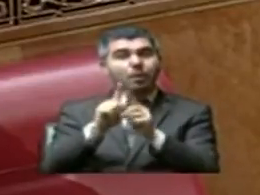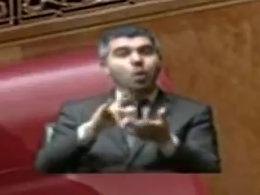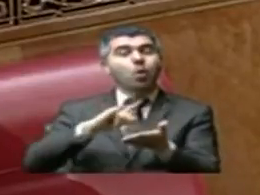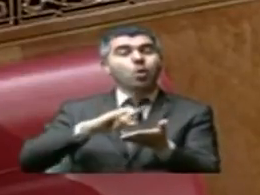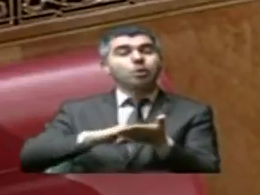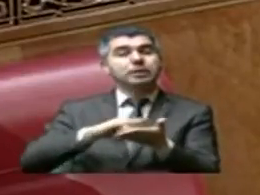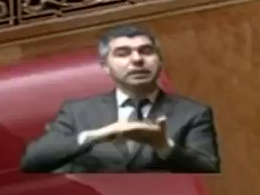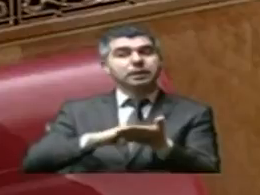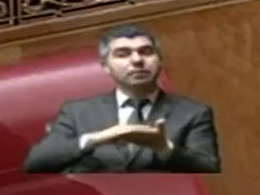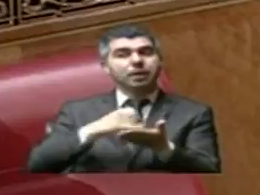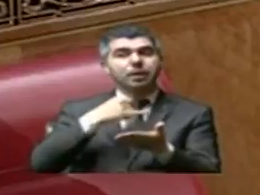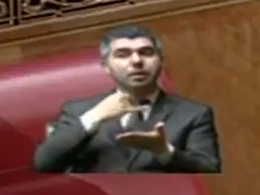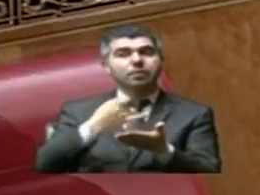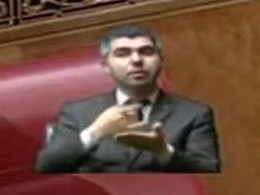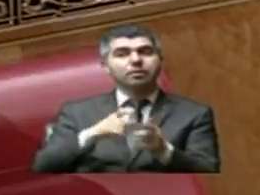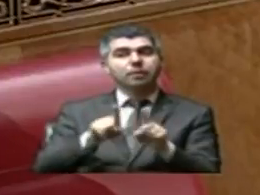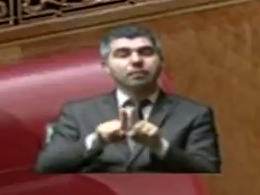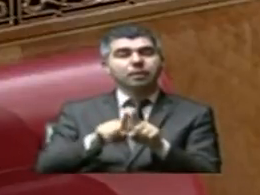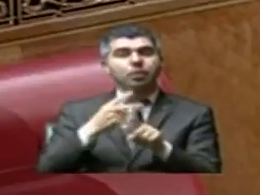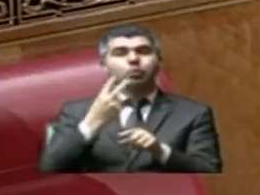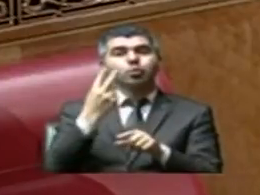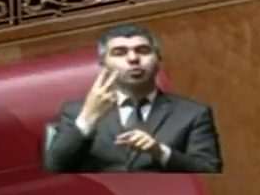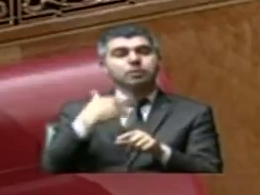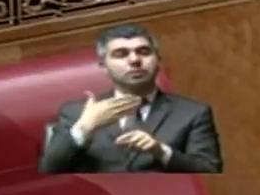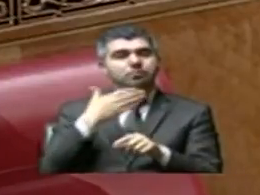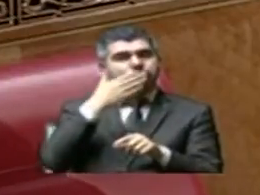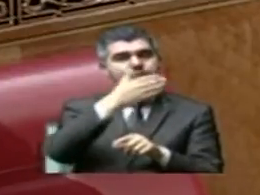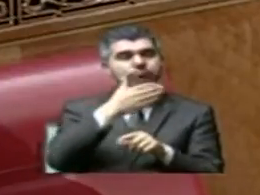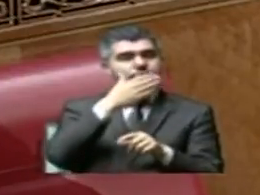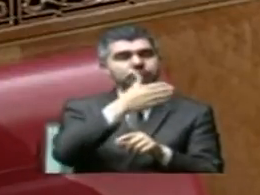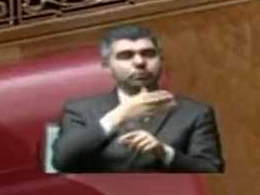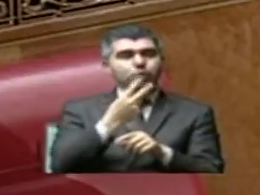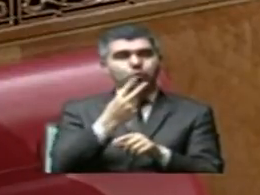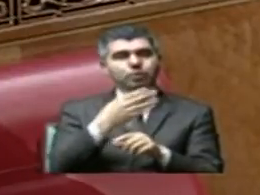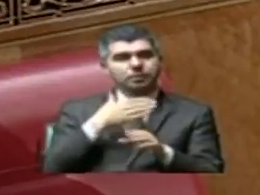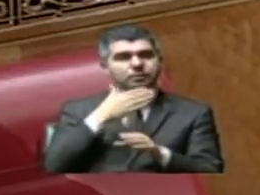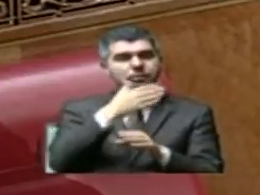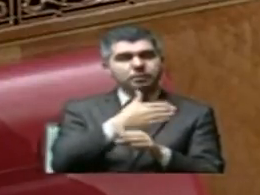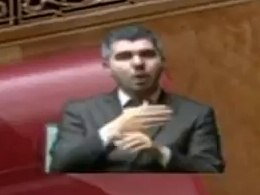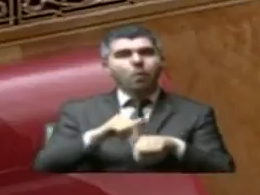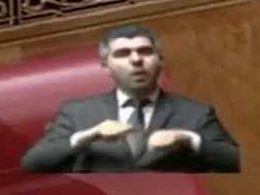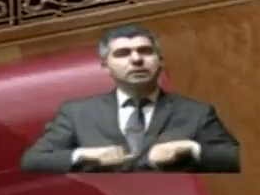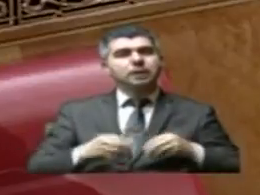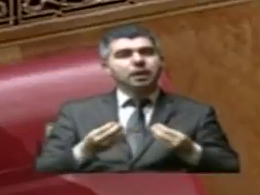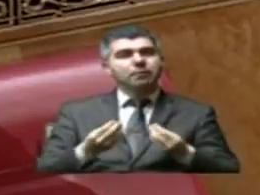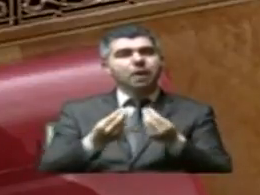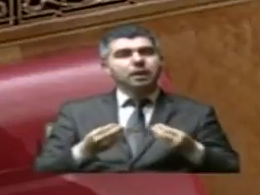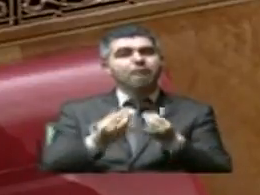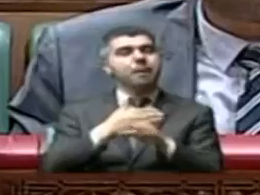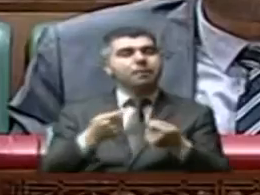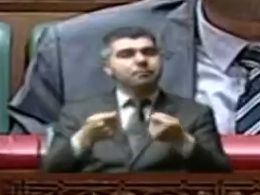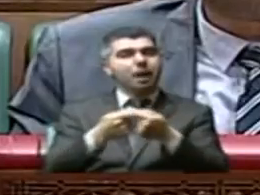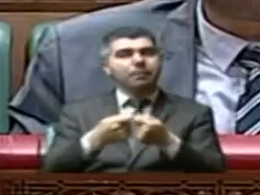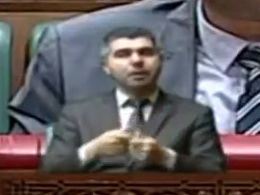ذلك، وكاين جهد معتبر تيدار على مستوى الطرق القرويه، ولا على ذلك راه غير الطريق السريع ما بين